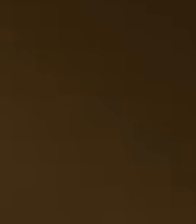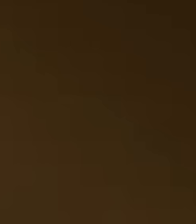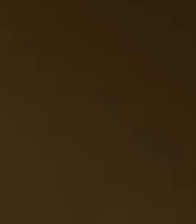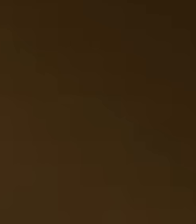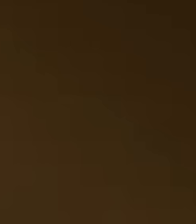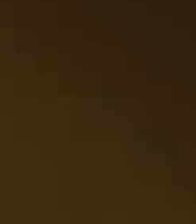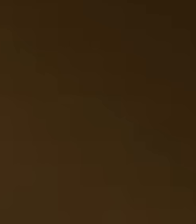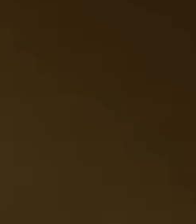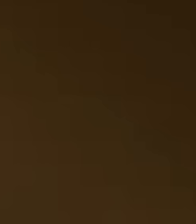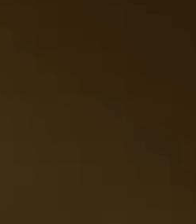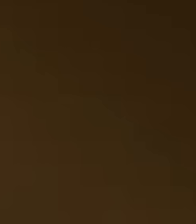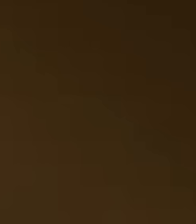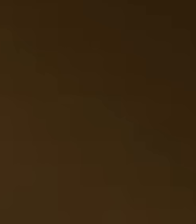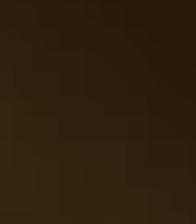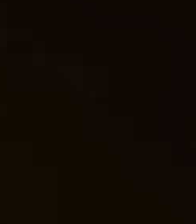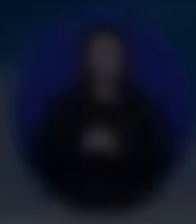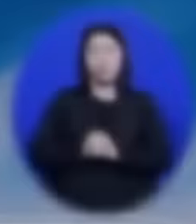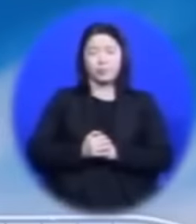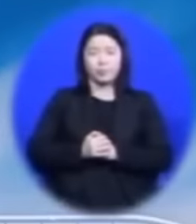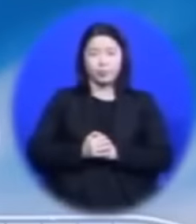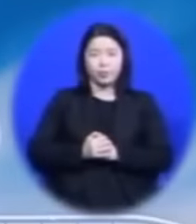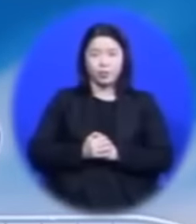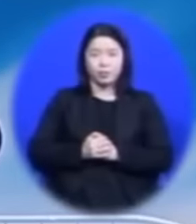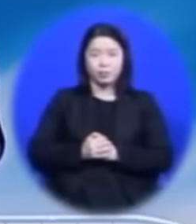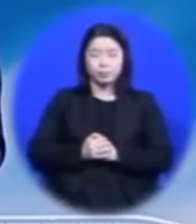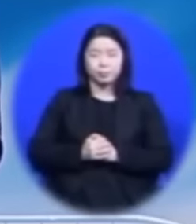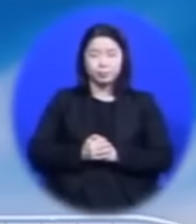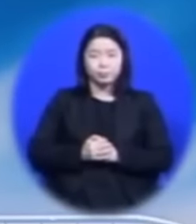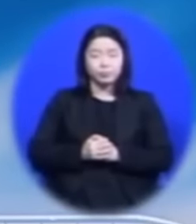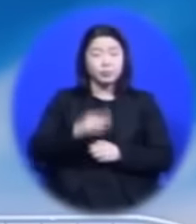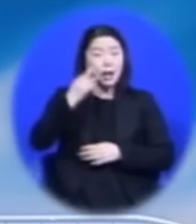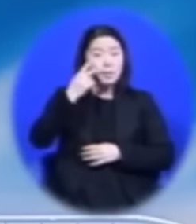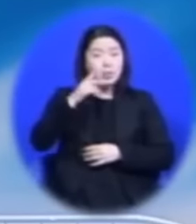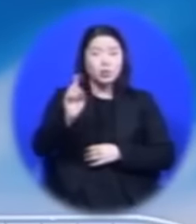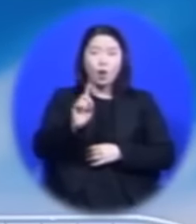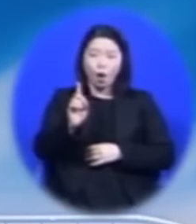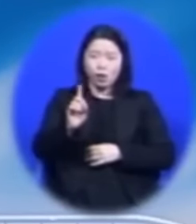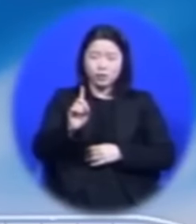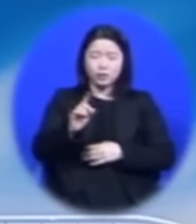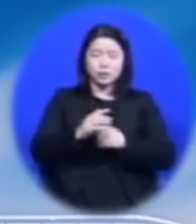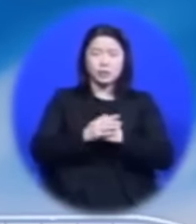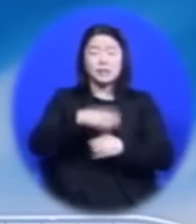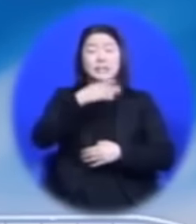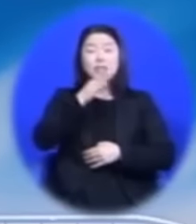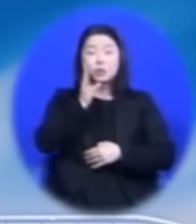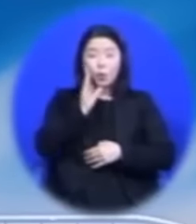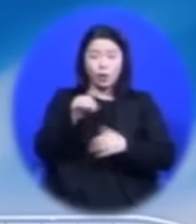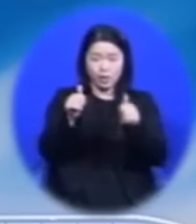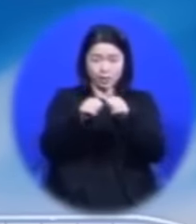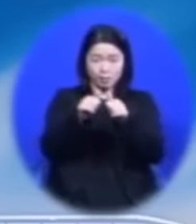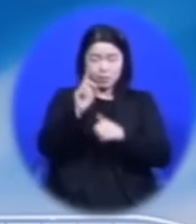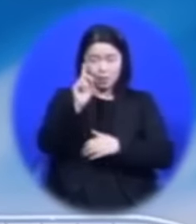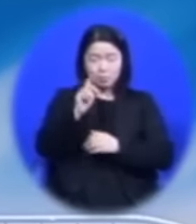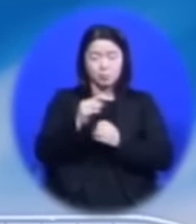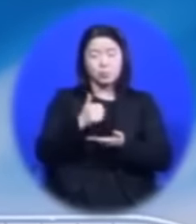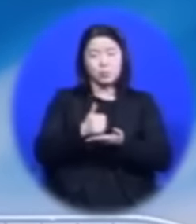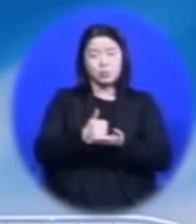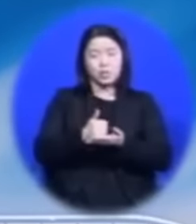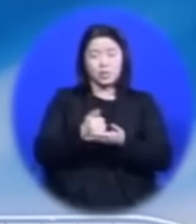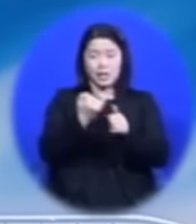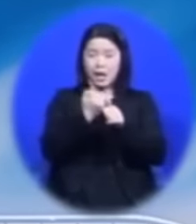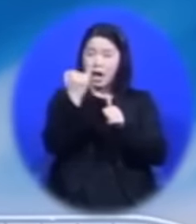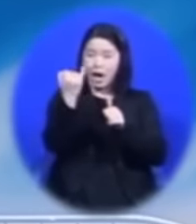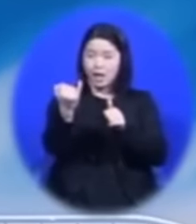동네 나사렛에 이르니라. 미국의 어느 노인분이 아내가